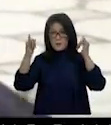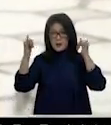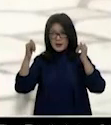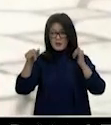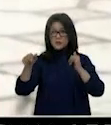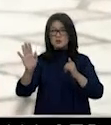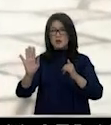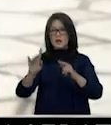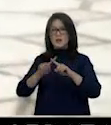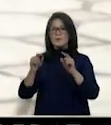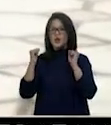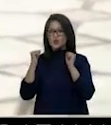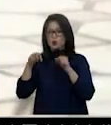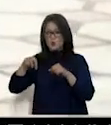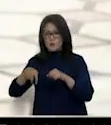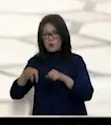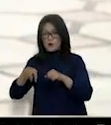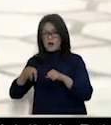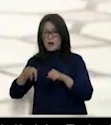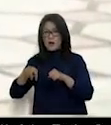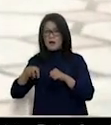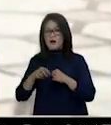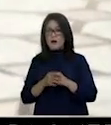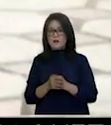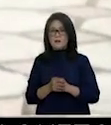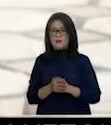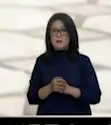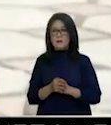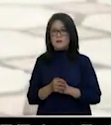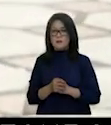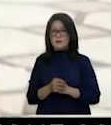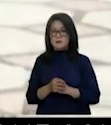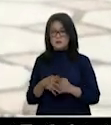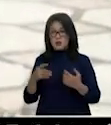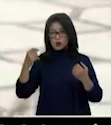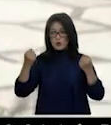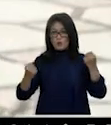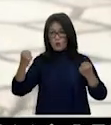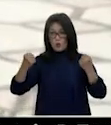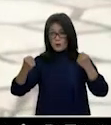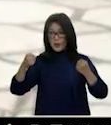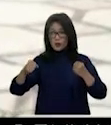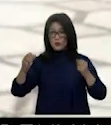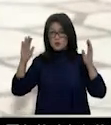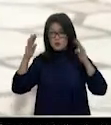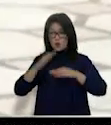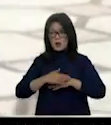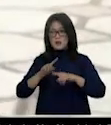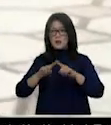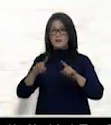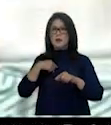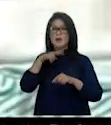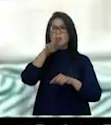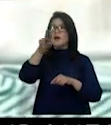Memang duduk di sini. Memang duduk aja. Aja, tiga orang. Nah, itu mobilnya mau sholat mampir ke sini, Pak. Sholat sini, saya enggak tahu. Mobilnya enggak tahu, kejadian